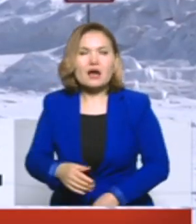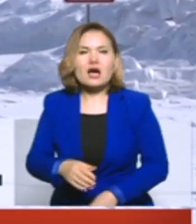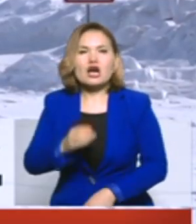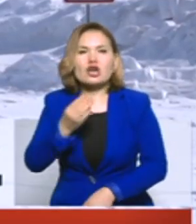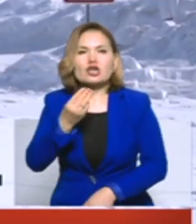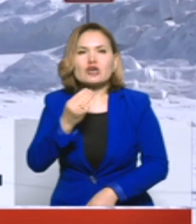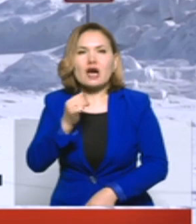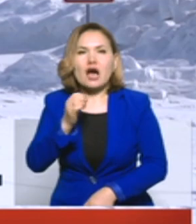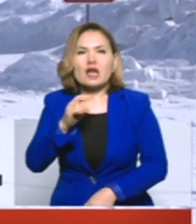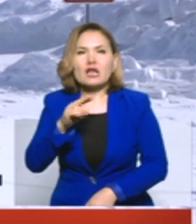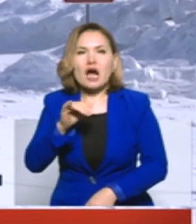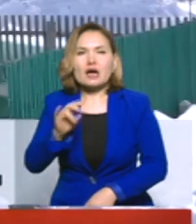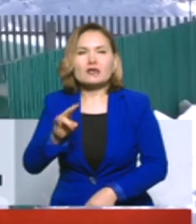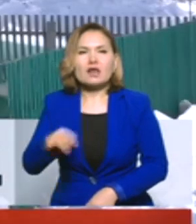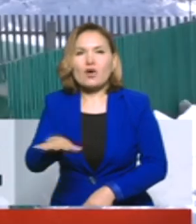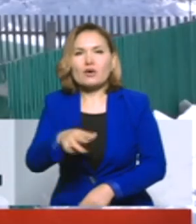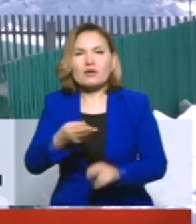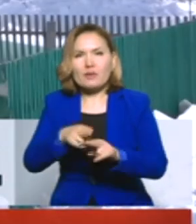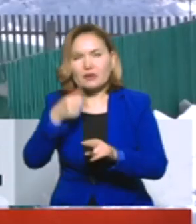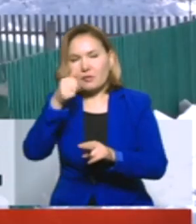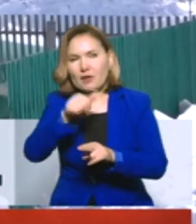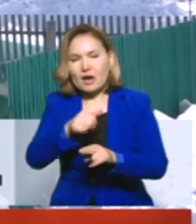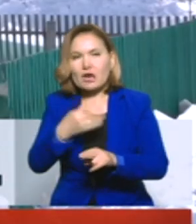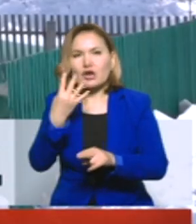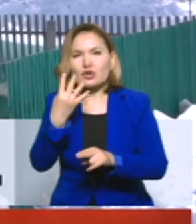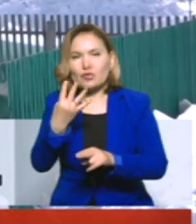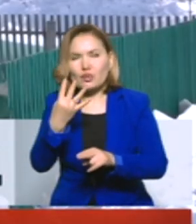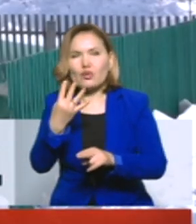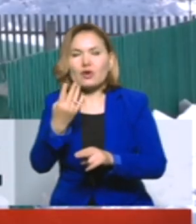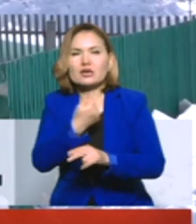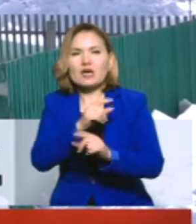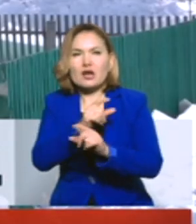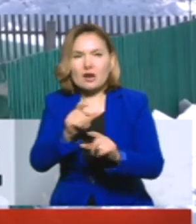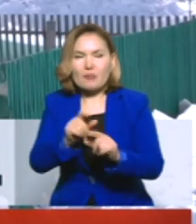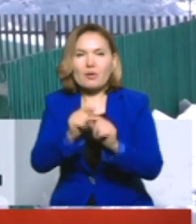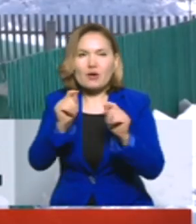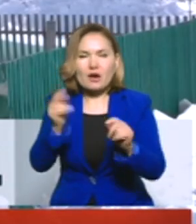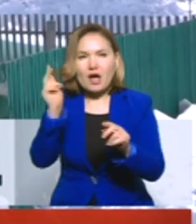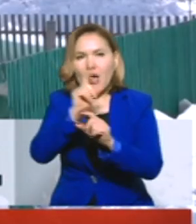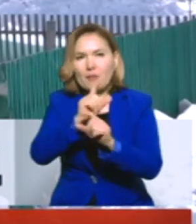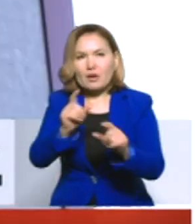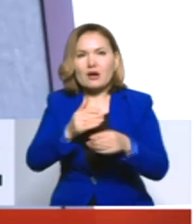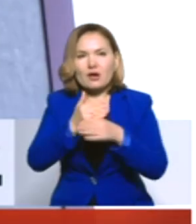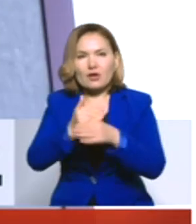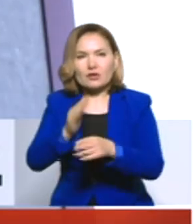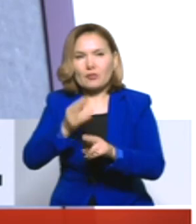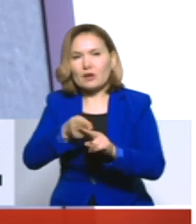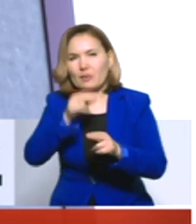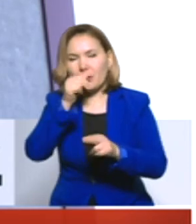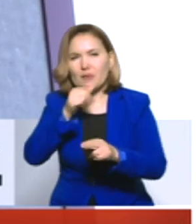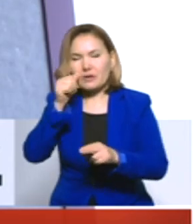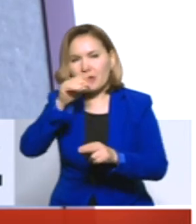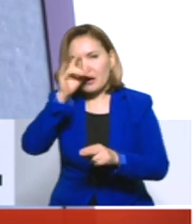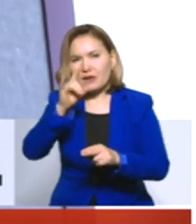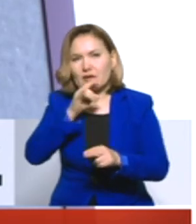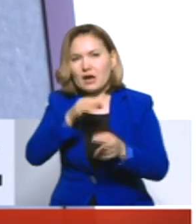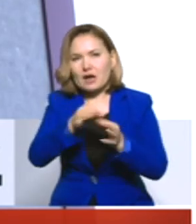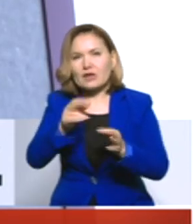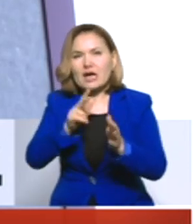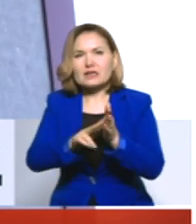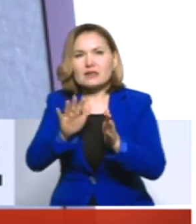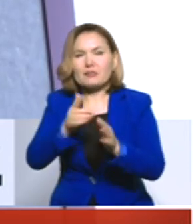Шалақын ауданында биыл тағы да 4 нысан бой көтермек, үшеуі мемлекет, біреуі кәсіпкерлер есебінен салынады. Былтыр ел бойынша